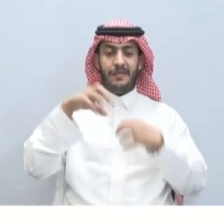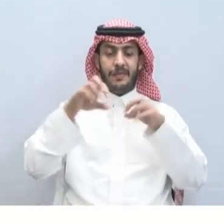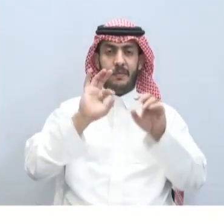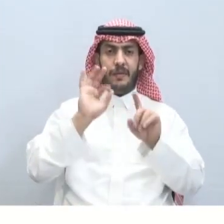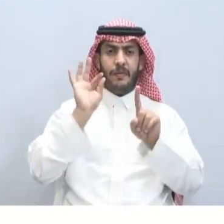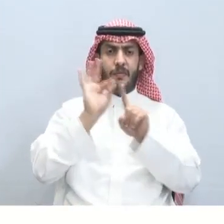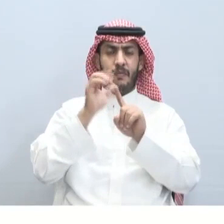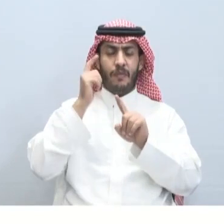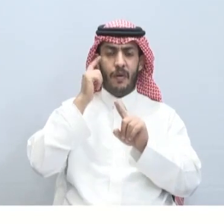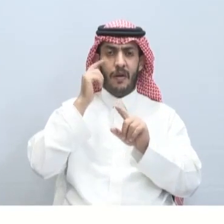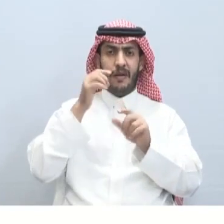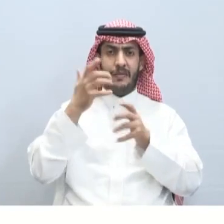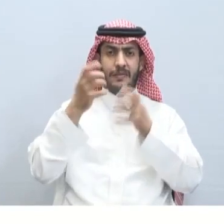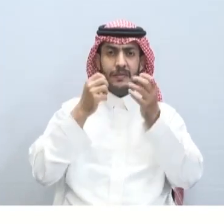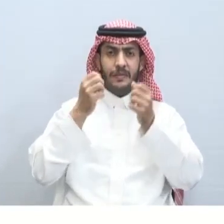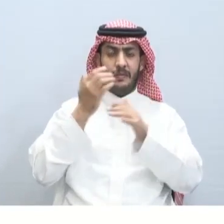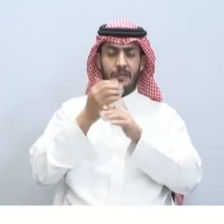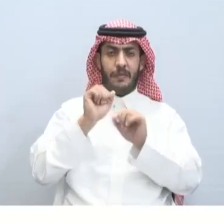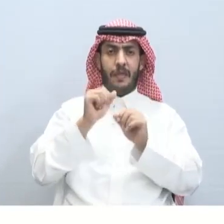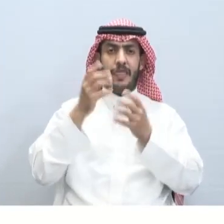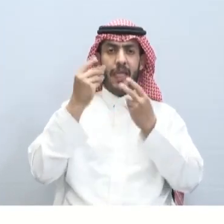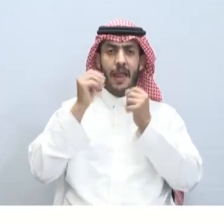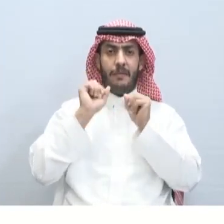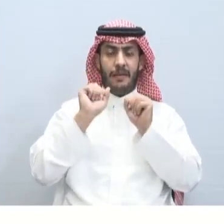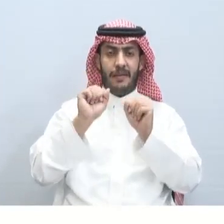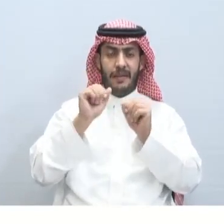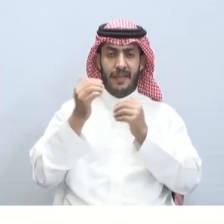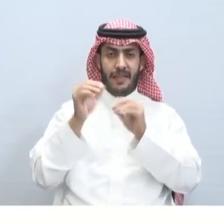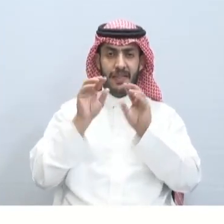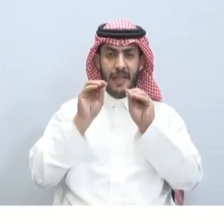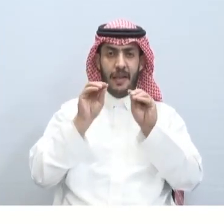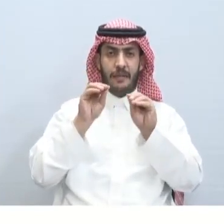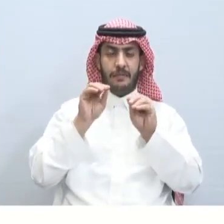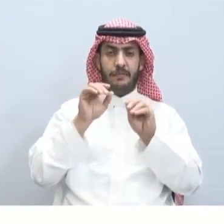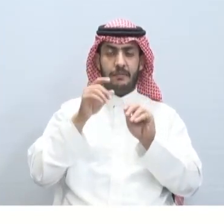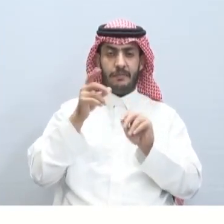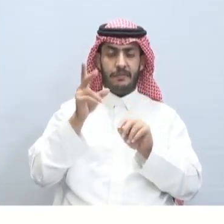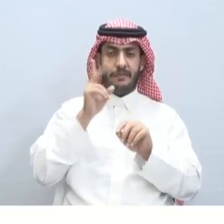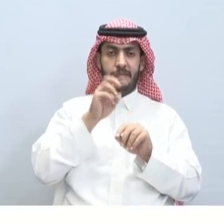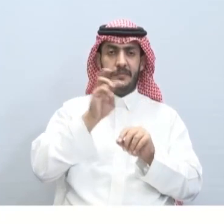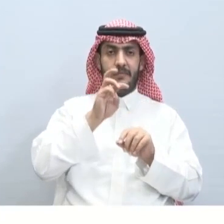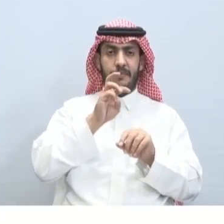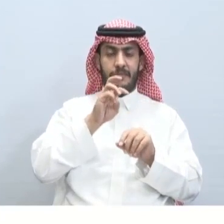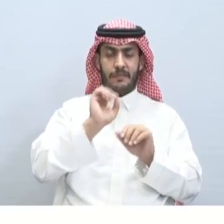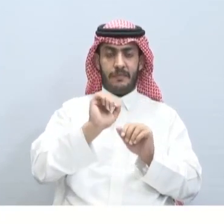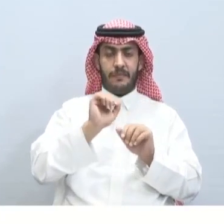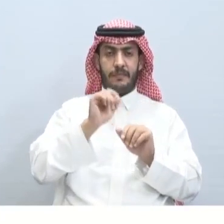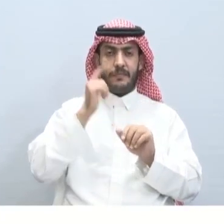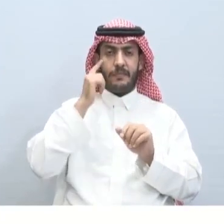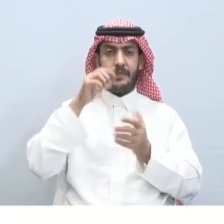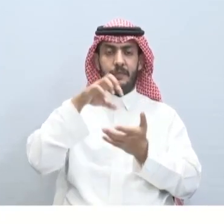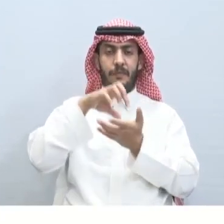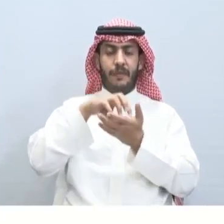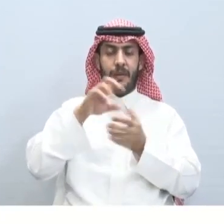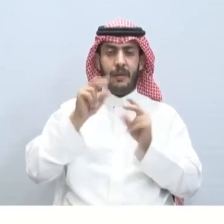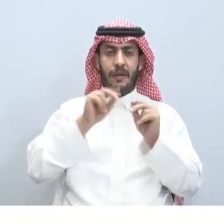استهدف الشركات التي لديها مجال في التعليم دون غيرها او استهدف الشركات التي تقع في منطقه